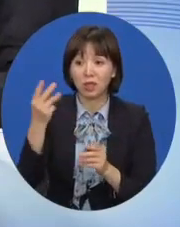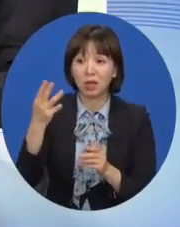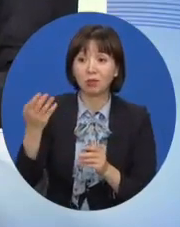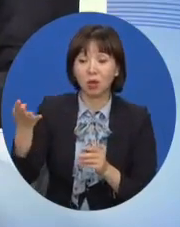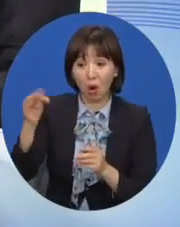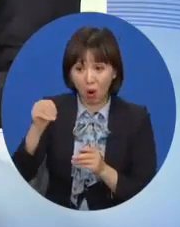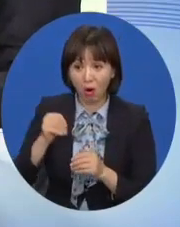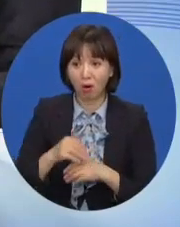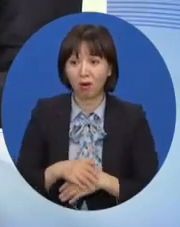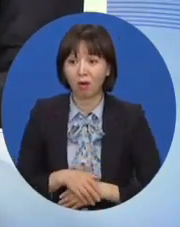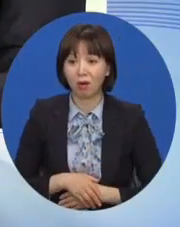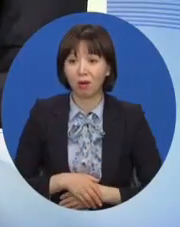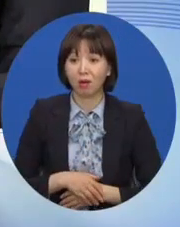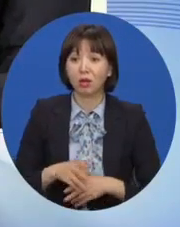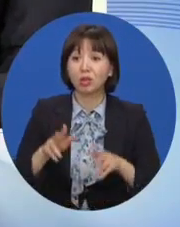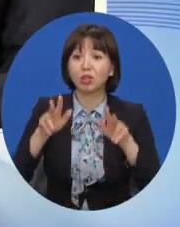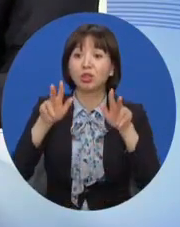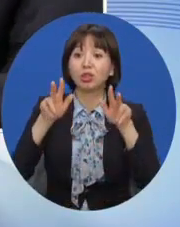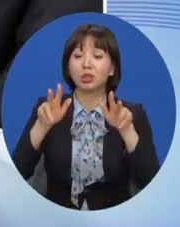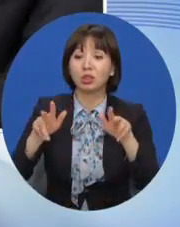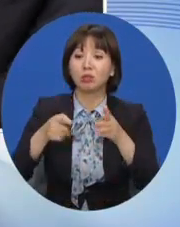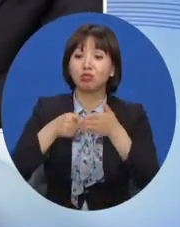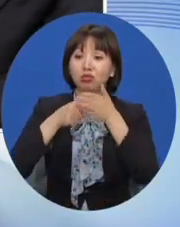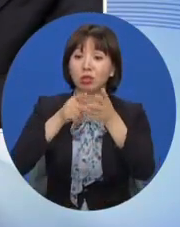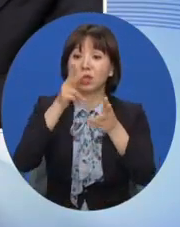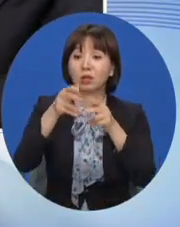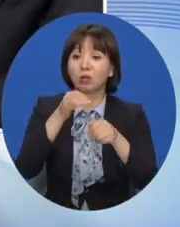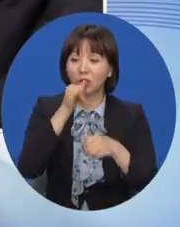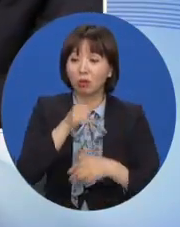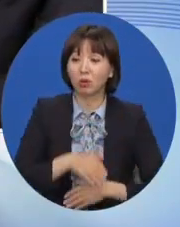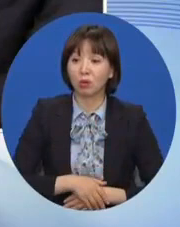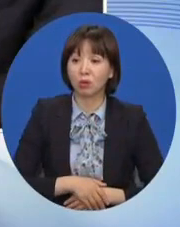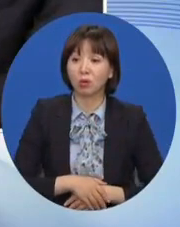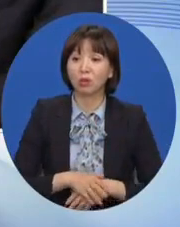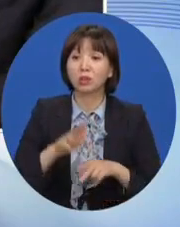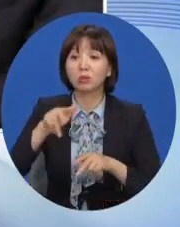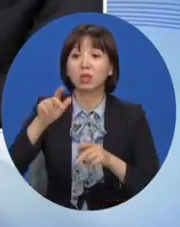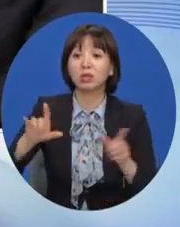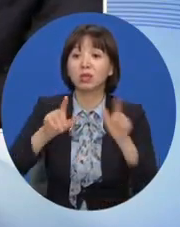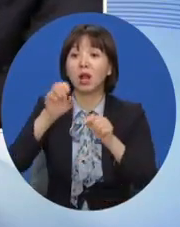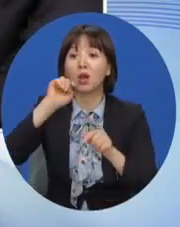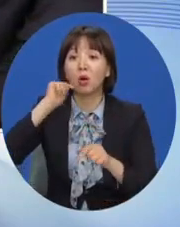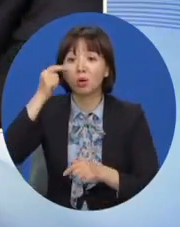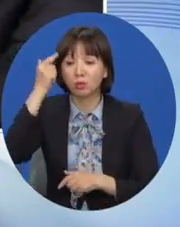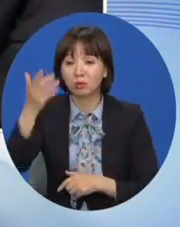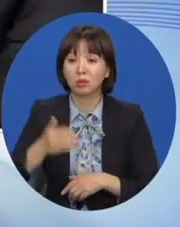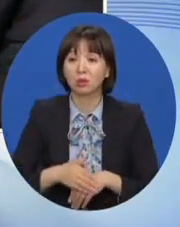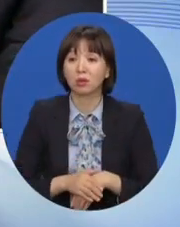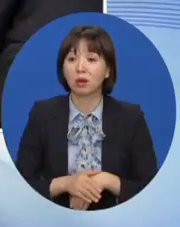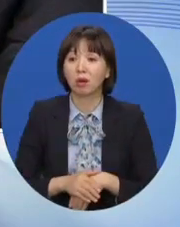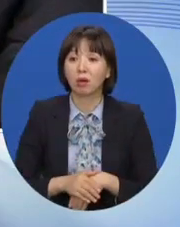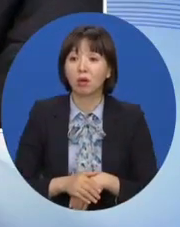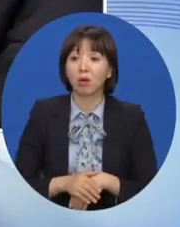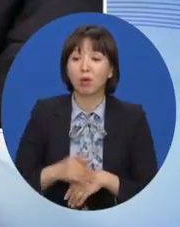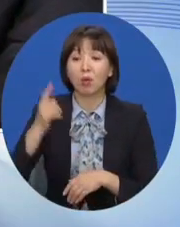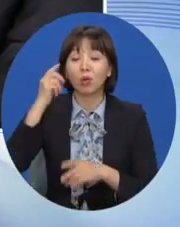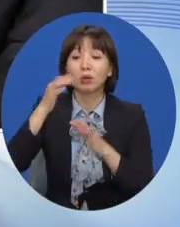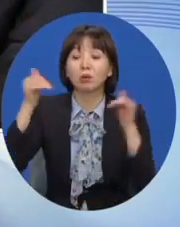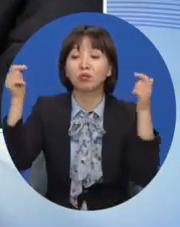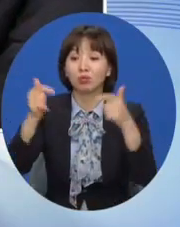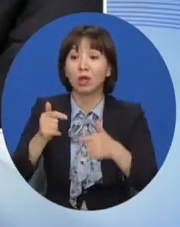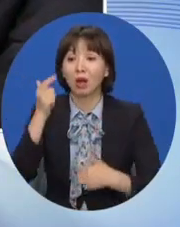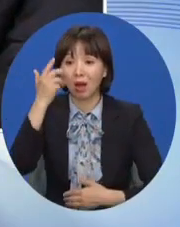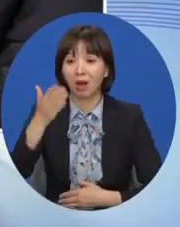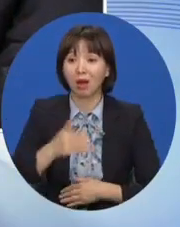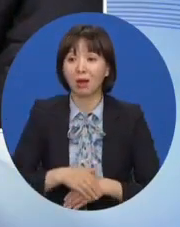2-3천억 어디다 썼습니까? 아, 지금 지금까지 추진한 3천억 썼는데 시민 살기 어렵습니까? 아씨 그것을 우리 시민 산다 배급을 나눠 인구 계속 줍니까?